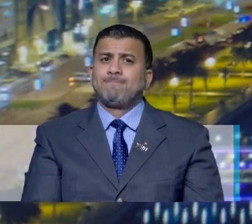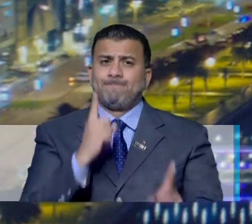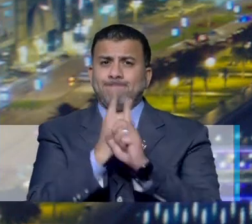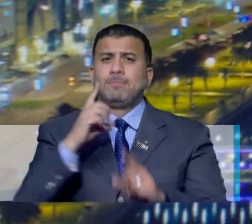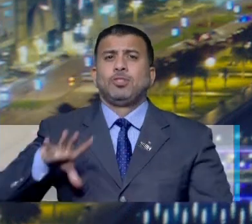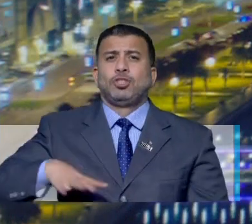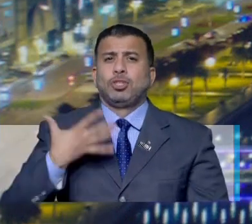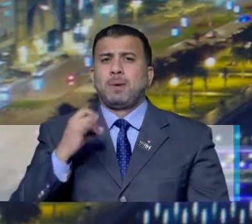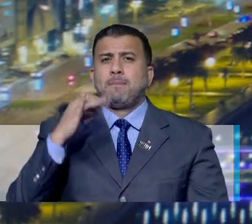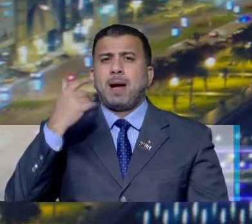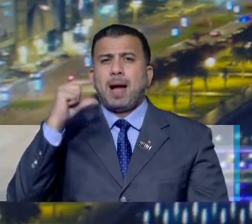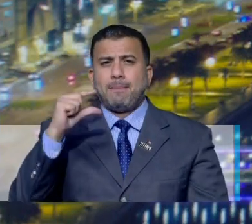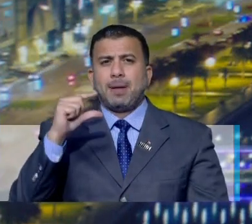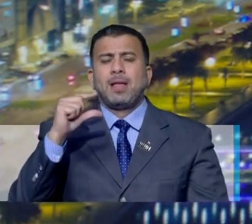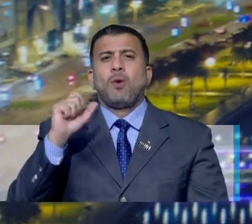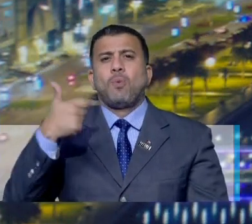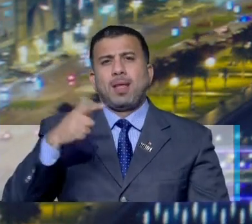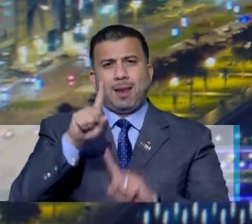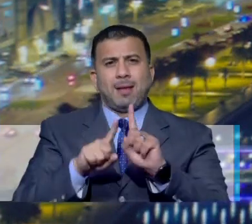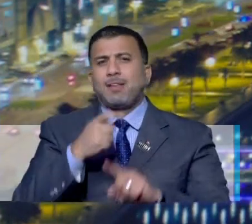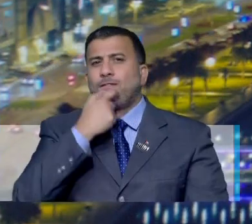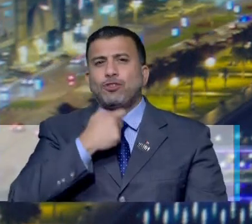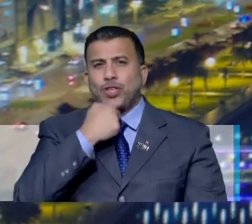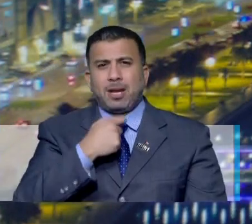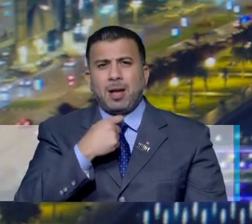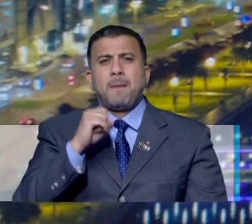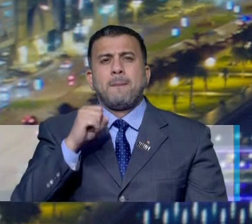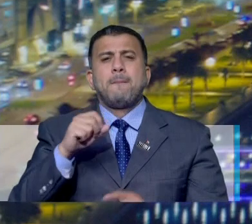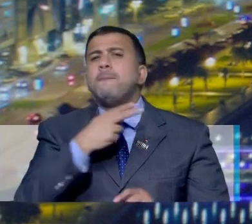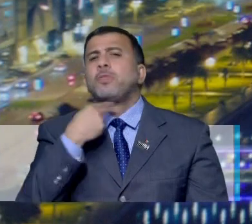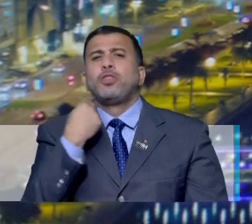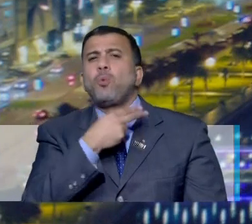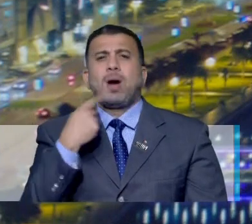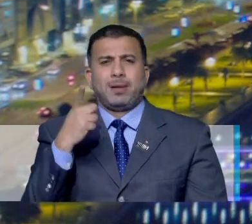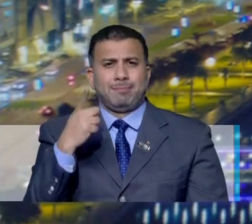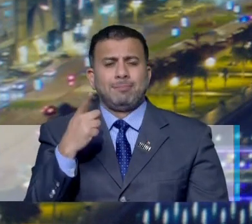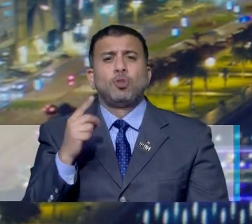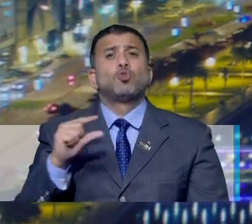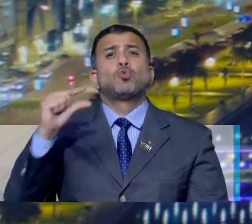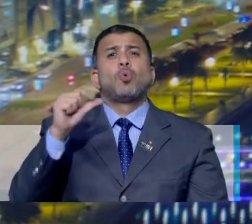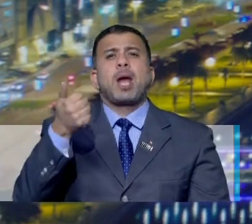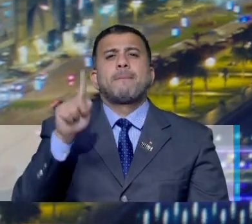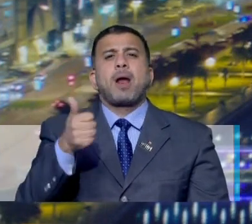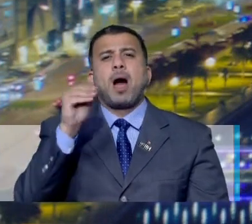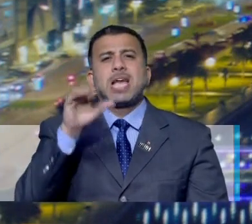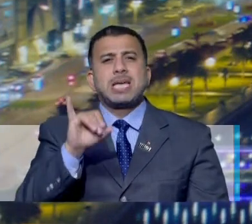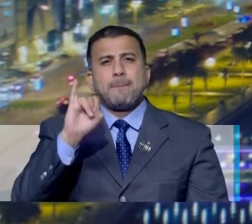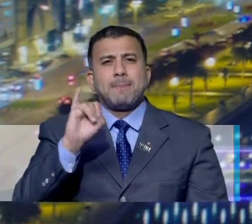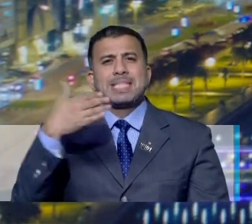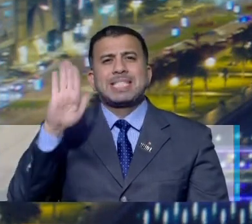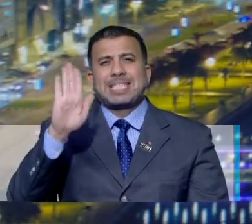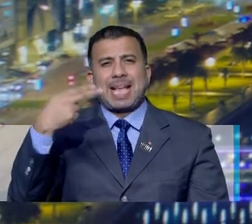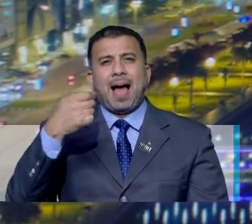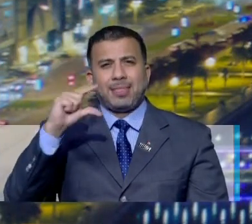التقى سمو الشيخ محمد بن حمد بن محمد الشرقي ولي عهد الفجيره في مكتبه بالديوان الاميري الدكتور ابراهيم